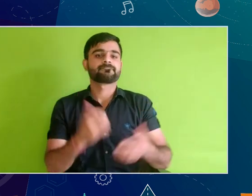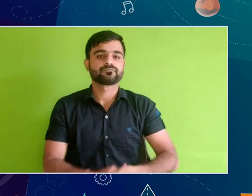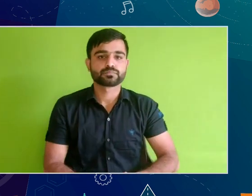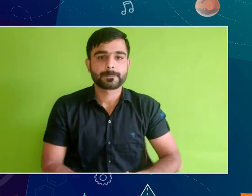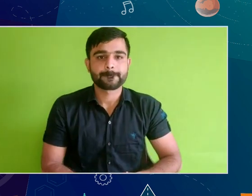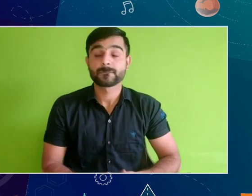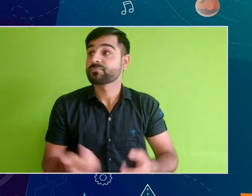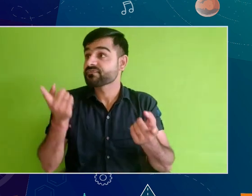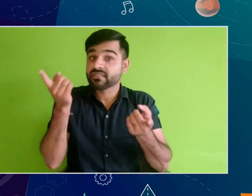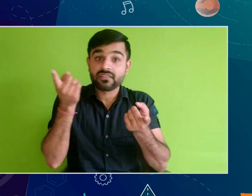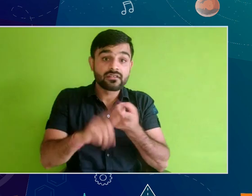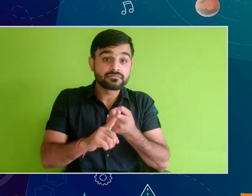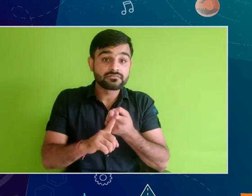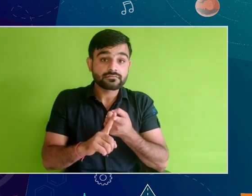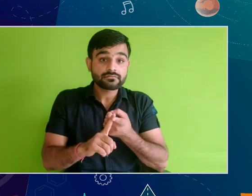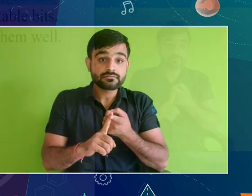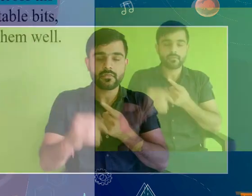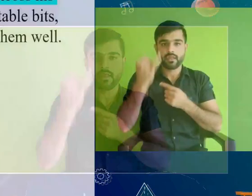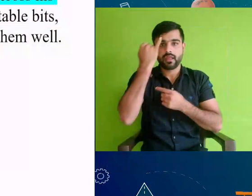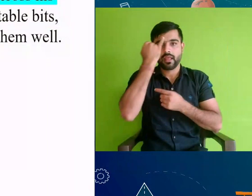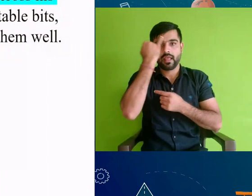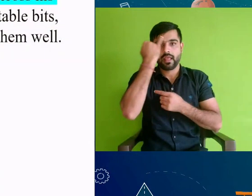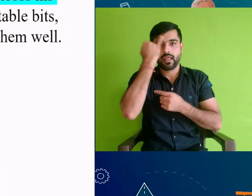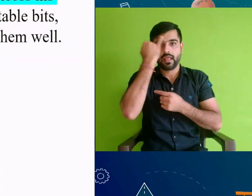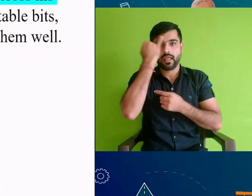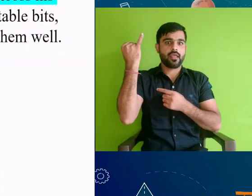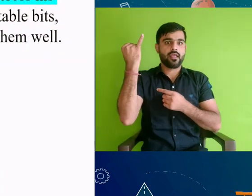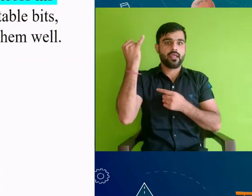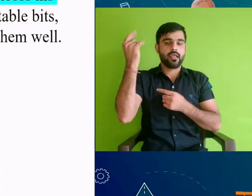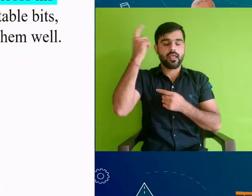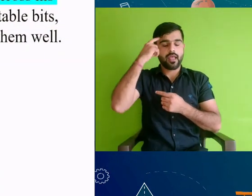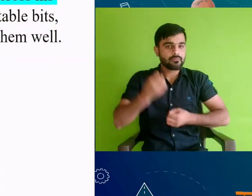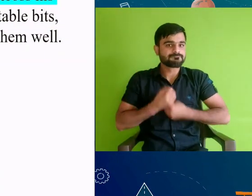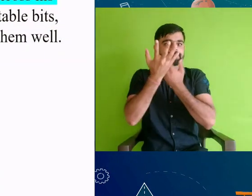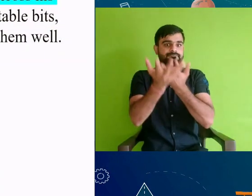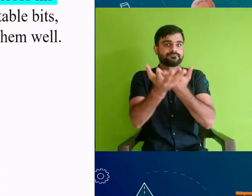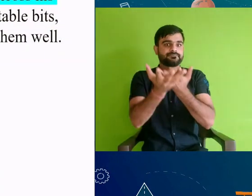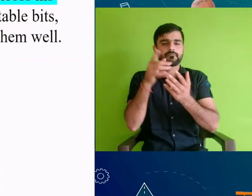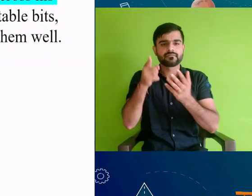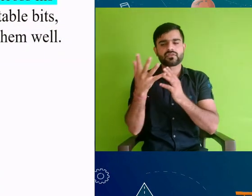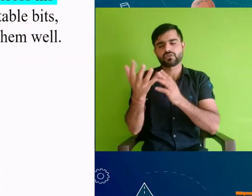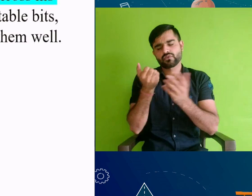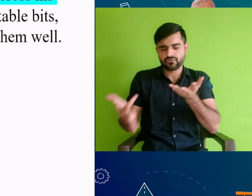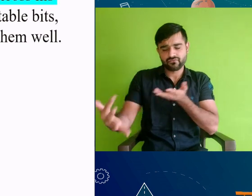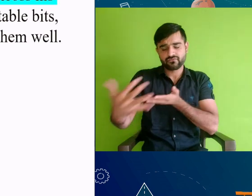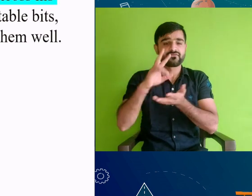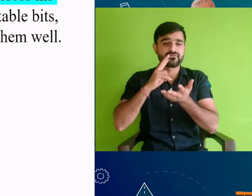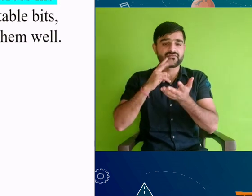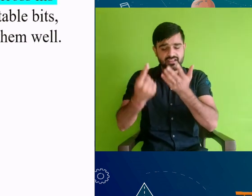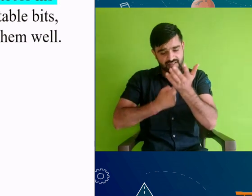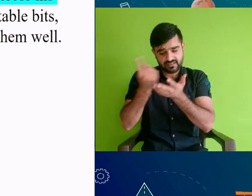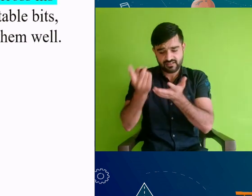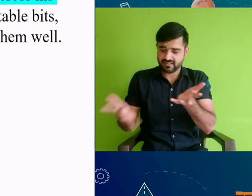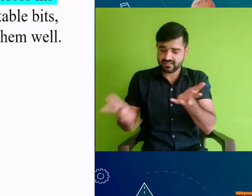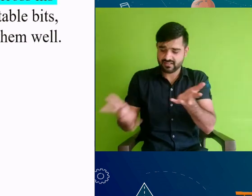Suddenly, an idea flashed across his mind. He took all the vegetable bits,